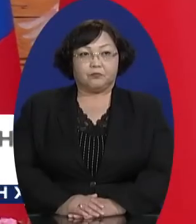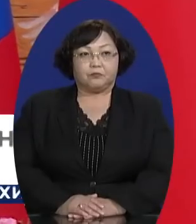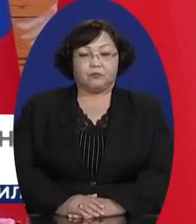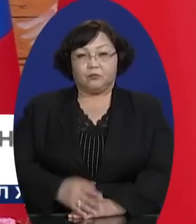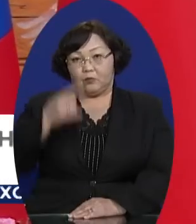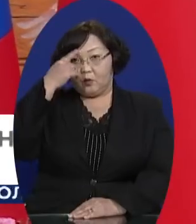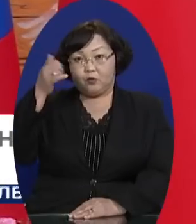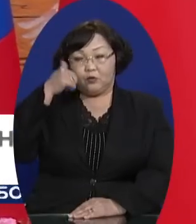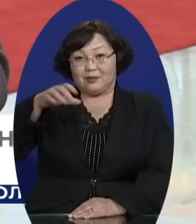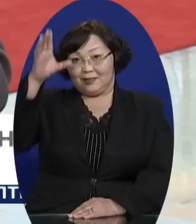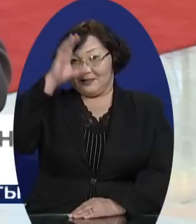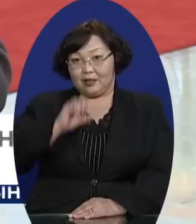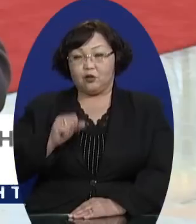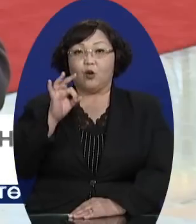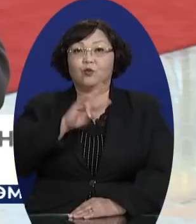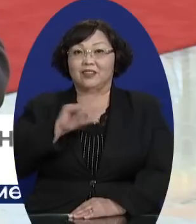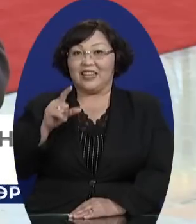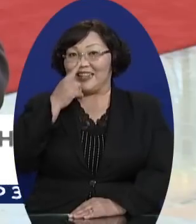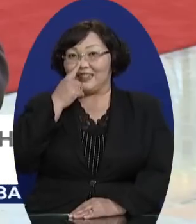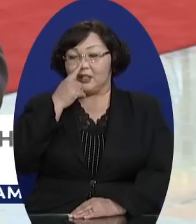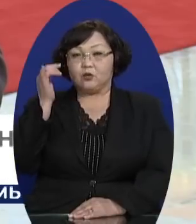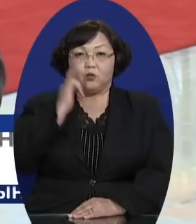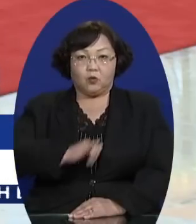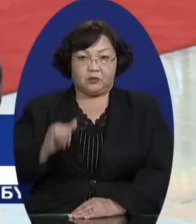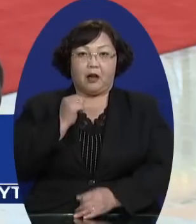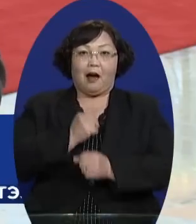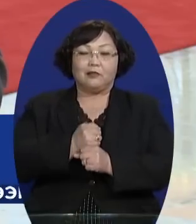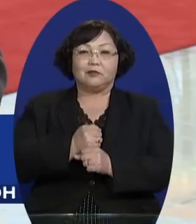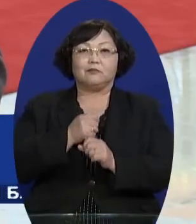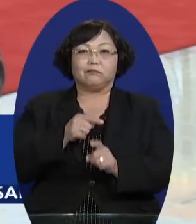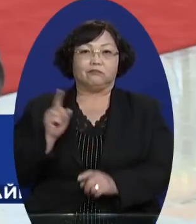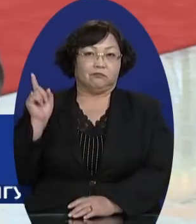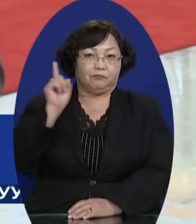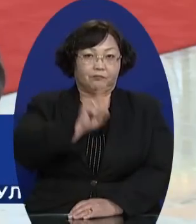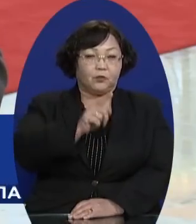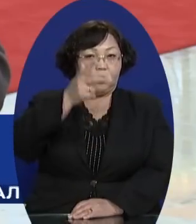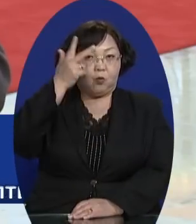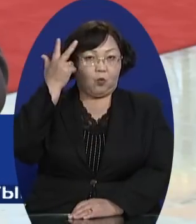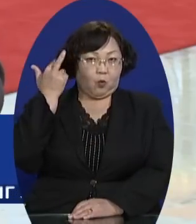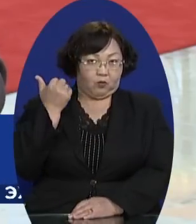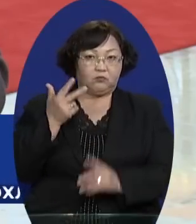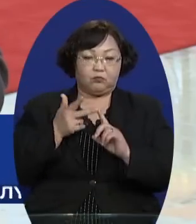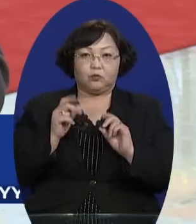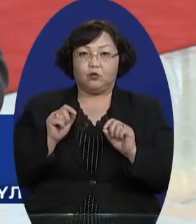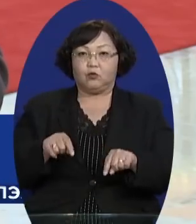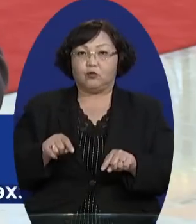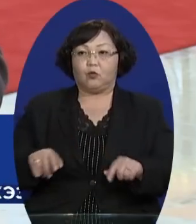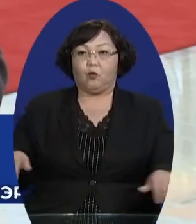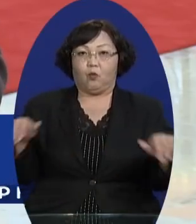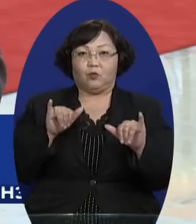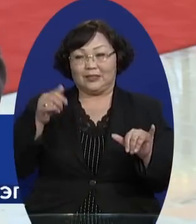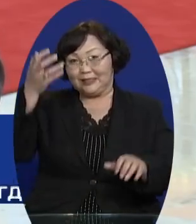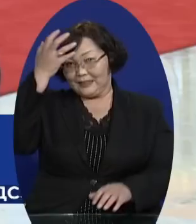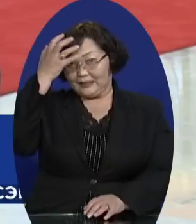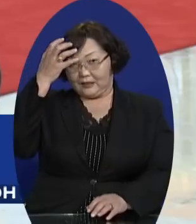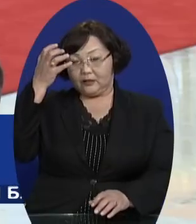За Монгол Улсын Ерөнхий сайд оюуны эрдний бүгд найрамдах хятад улсад хийж буй албан ёсны ажиллах 3 өдрөө үргэлжилж байна. За өнөөдөр хоёр улсын засгийн газрын